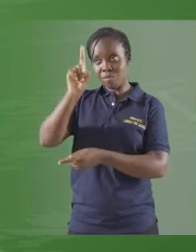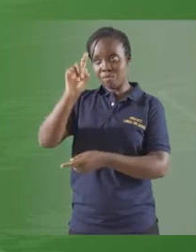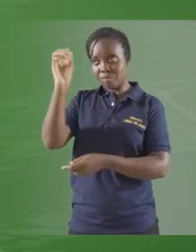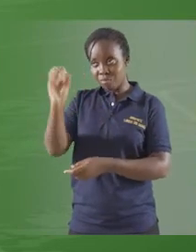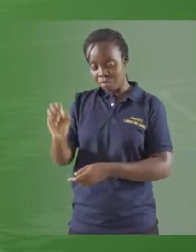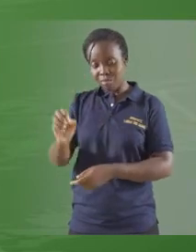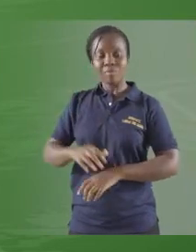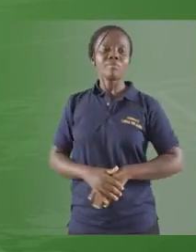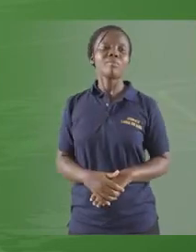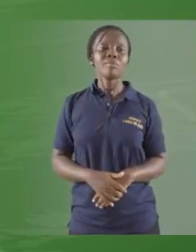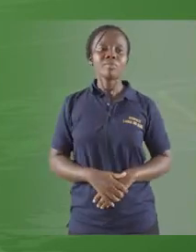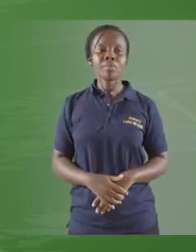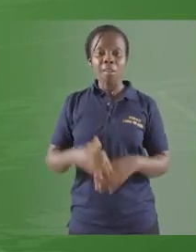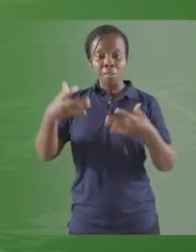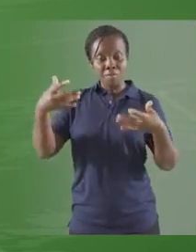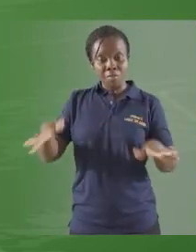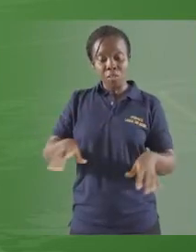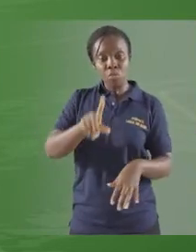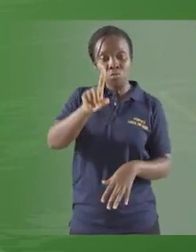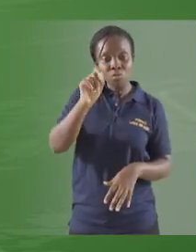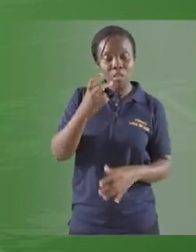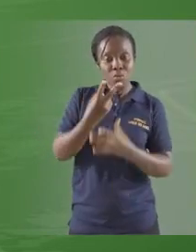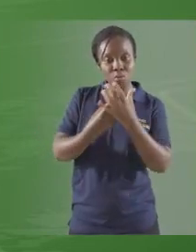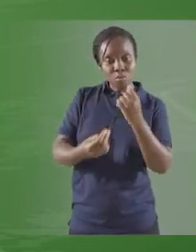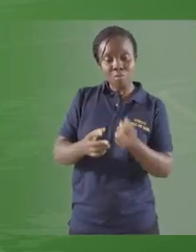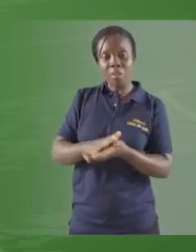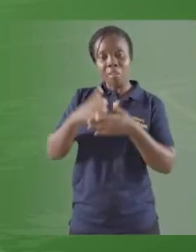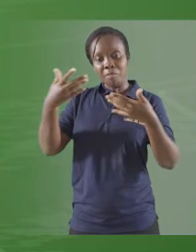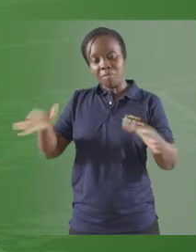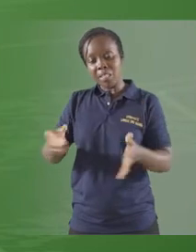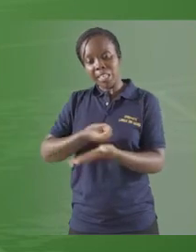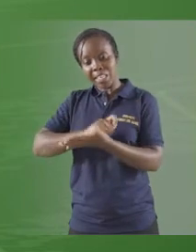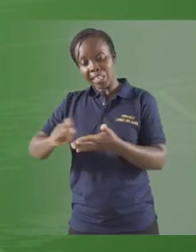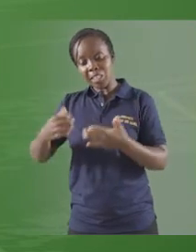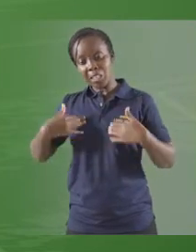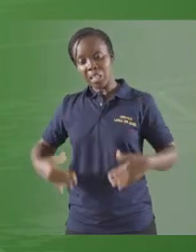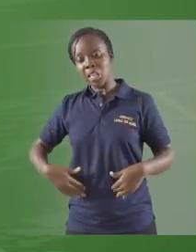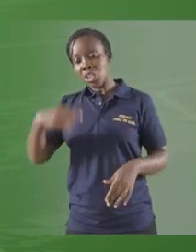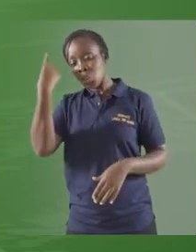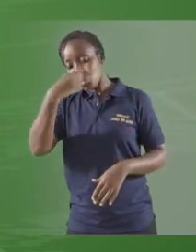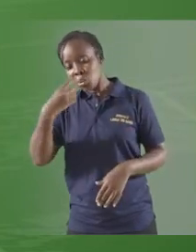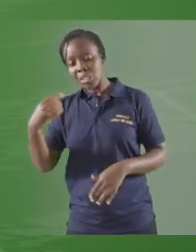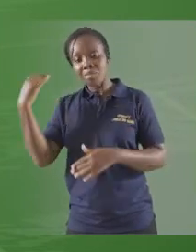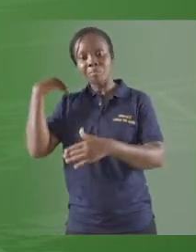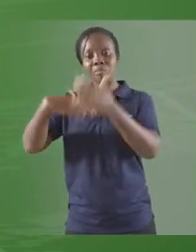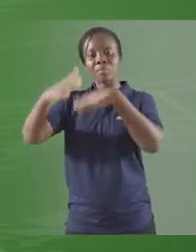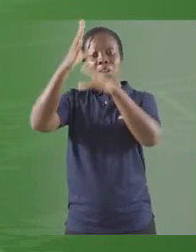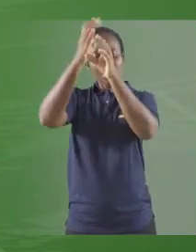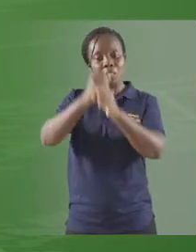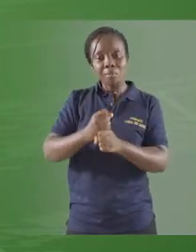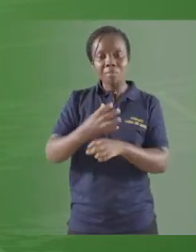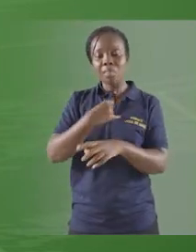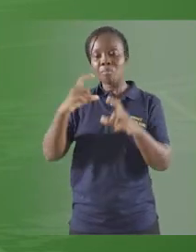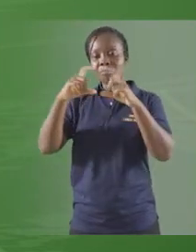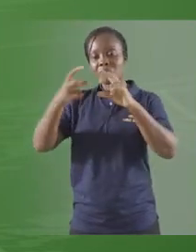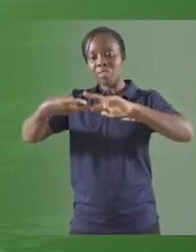couple, écrit les phénotypes, les génotypes, les gamètes produits et leurs proportions,